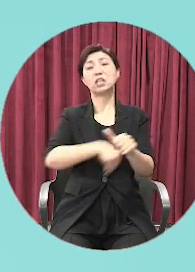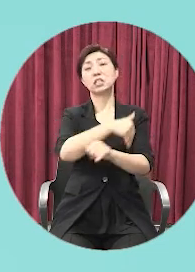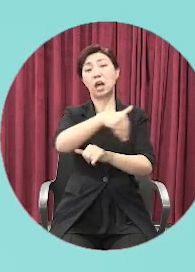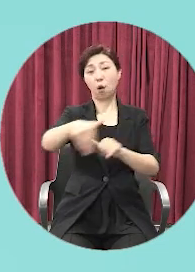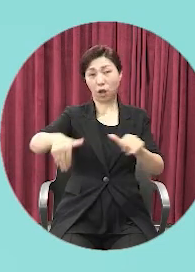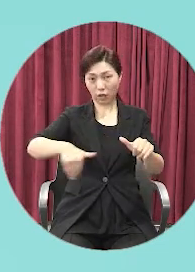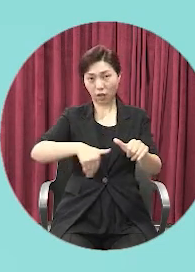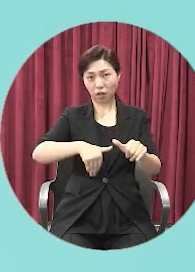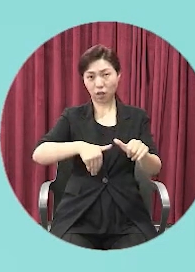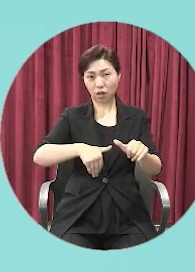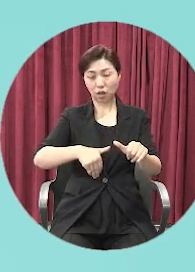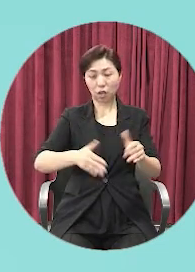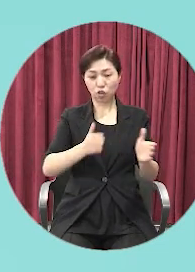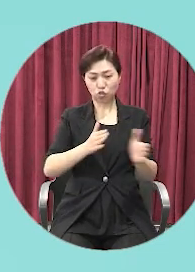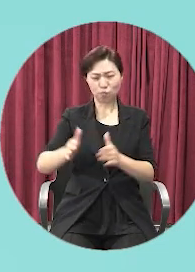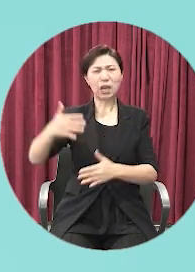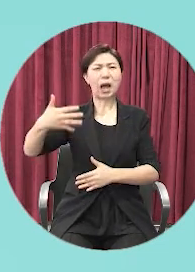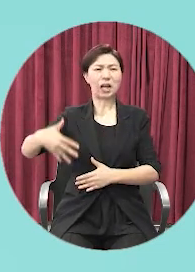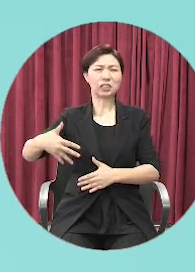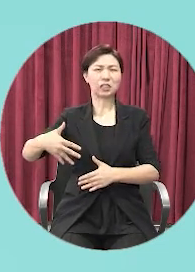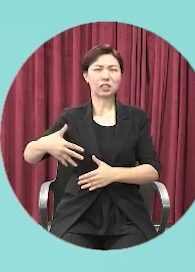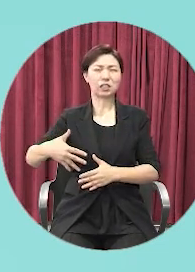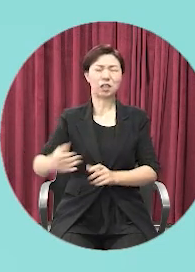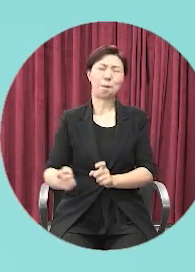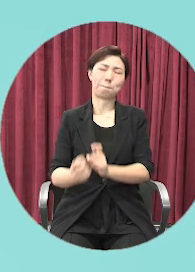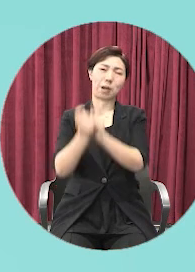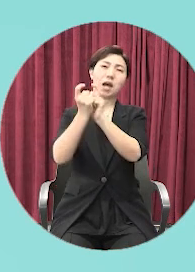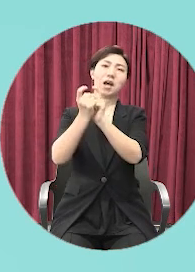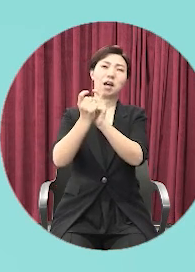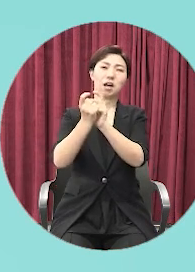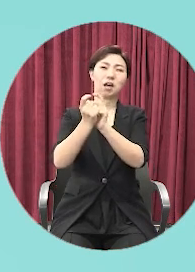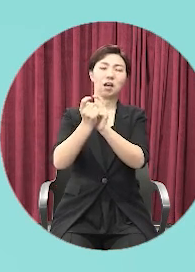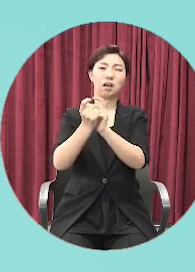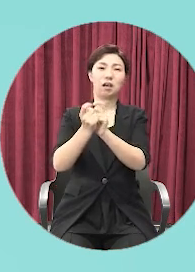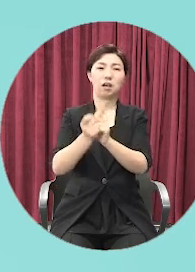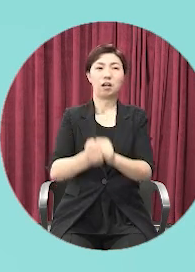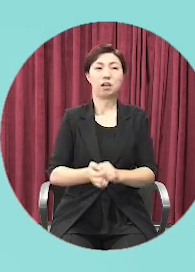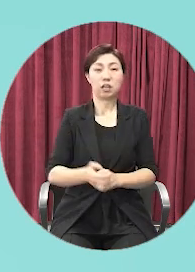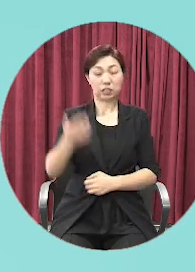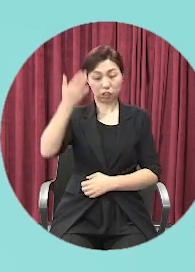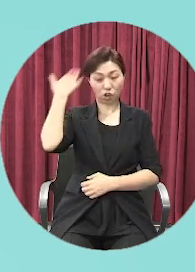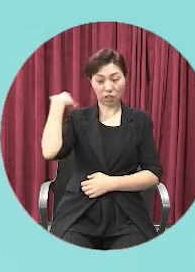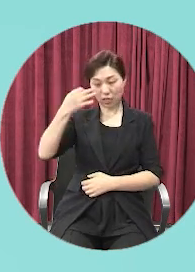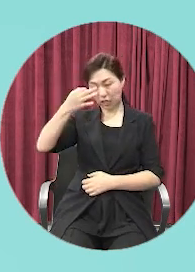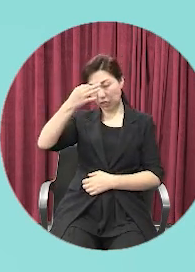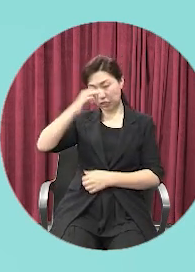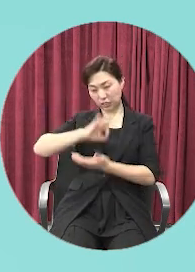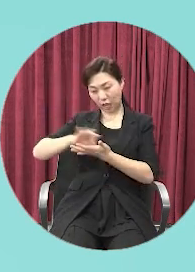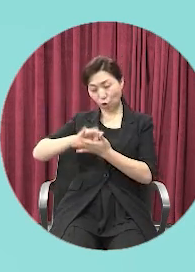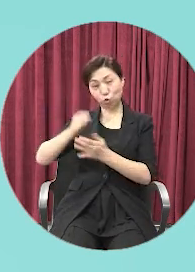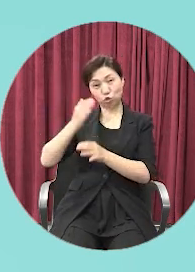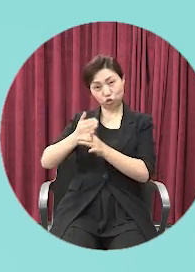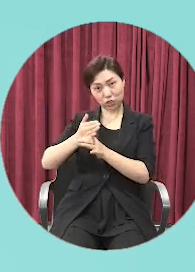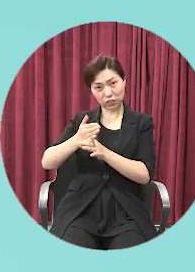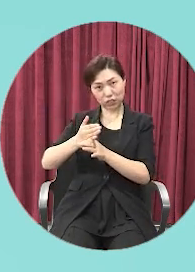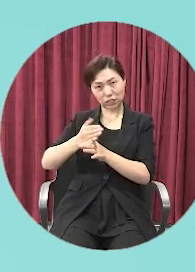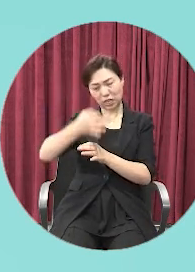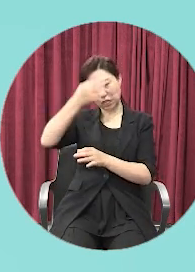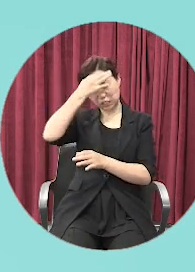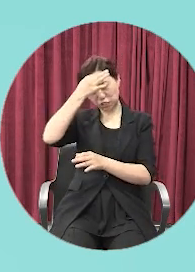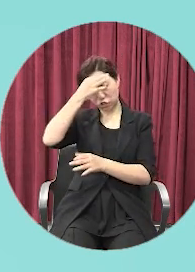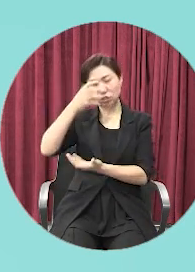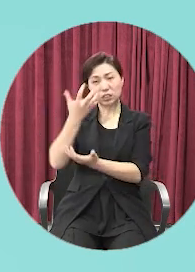어떻게 준비가 되지 않은 상태에서 기존에 우리가 지금 사용하고 있는 다양한 대면 서비스 또는 뭐 자료 이런